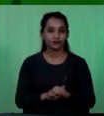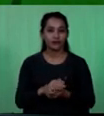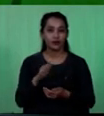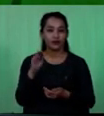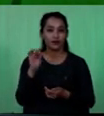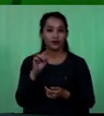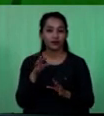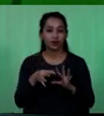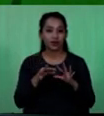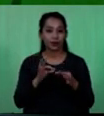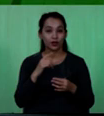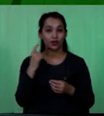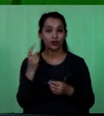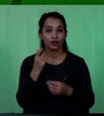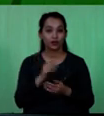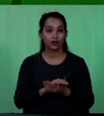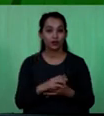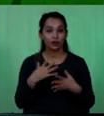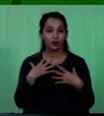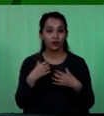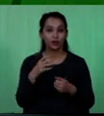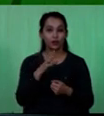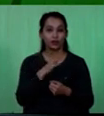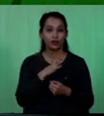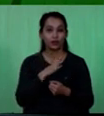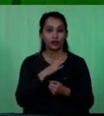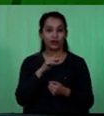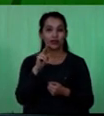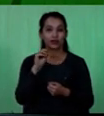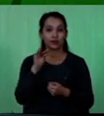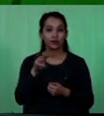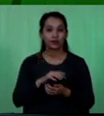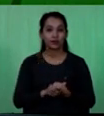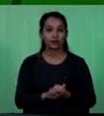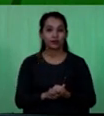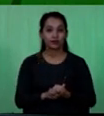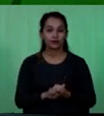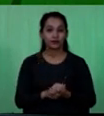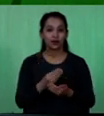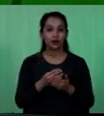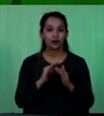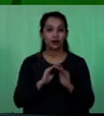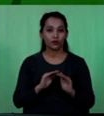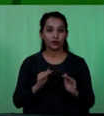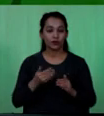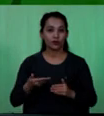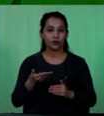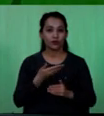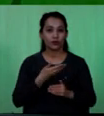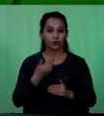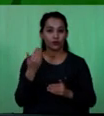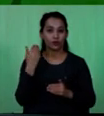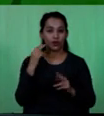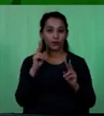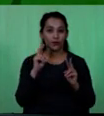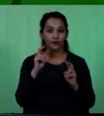Feruza gapning egasi, sog'ayib qoldi esa gapning kesimi. Mana aziz o'quvchilar, biz o'tilgan